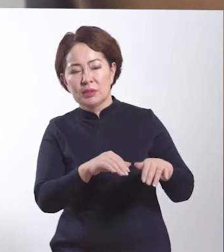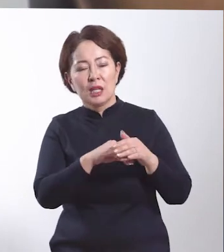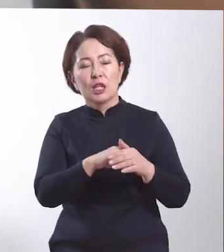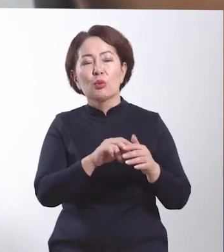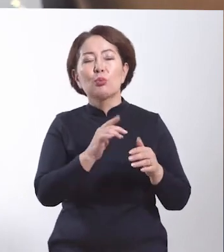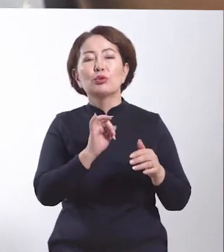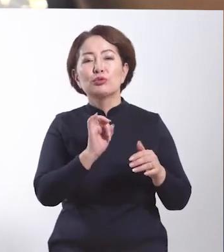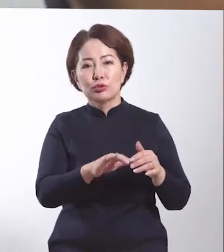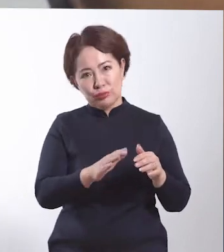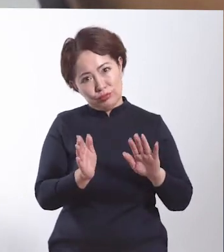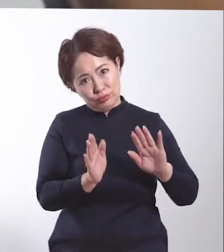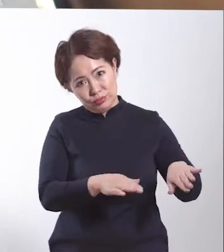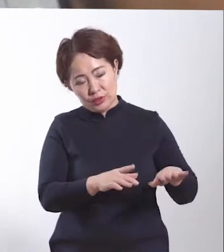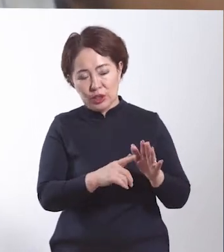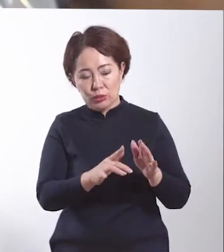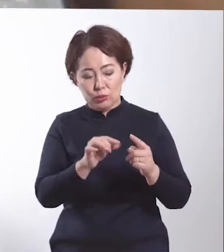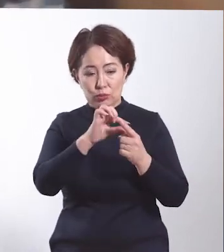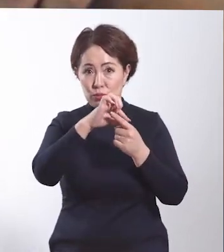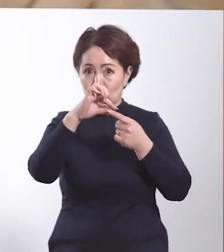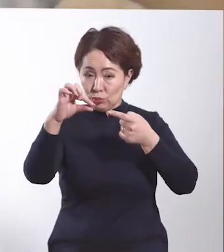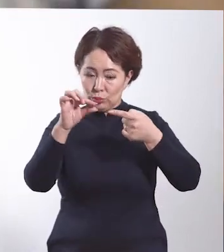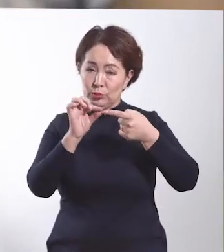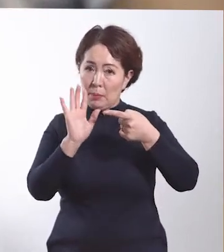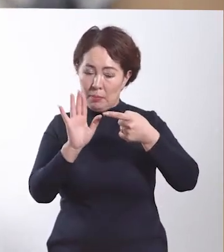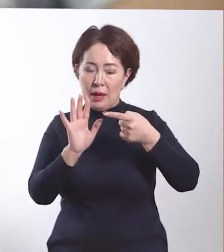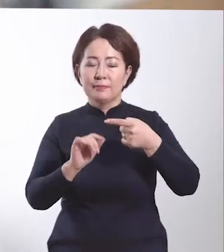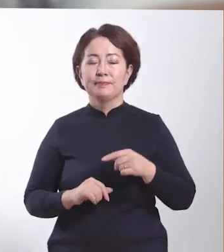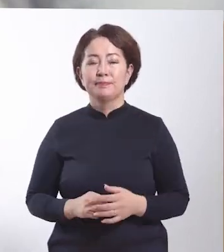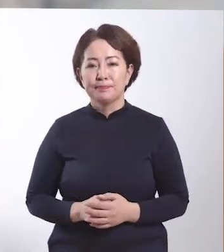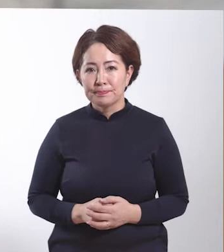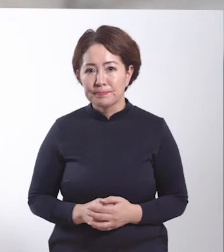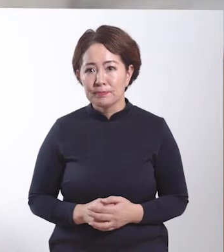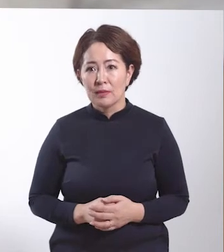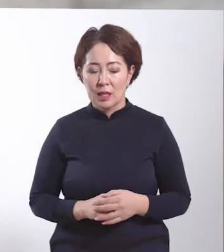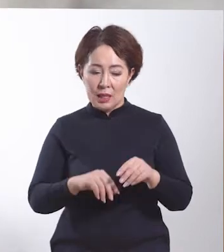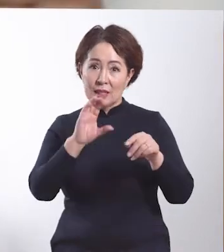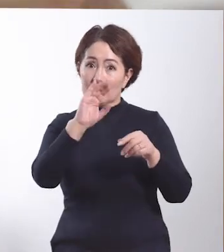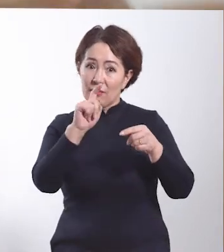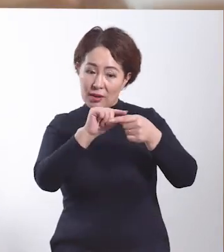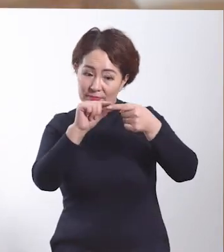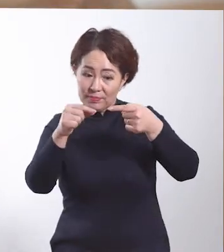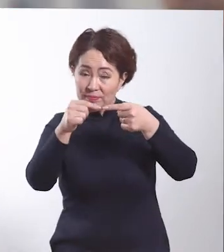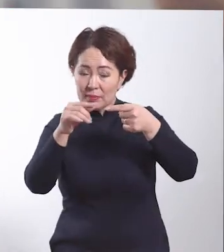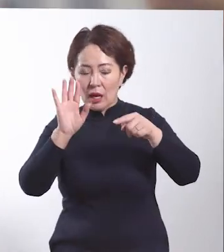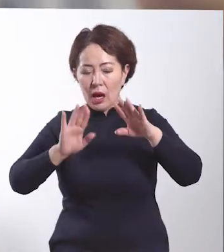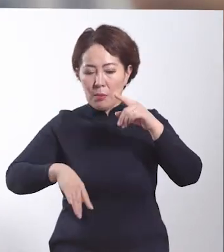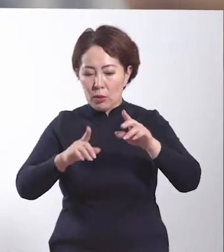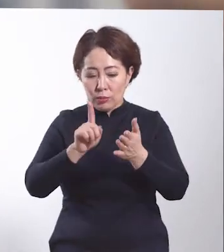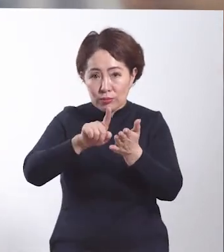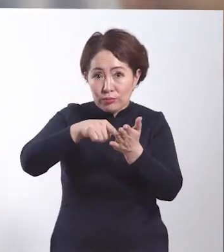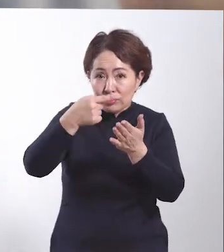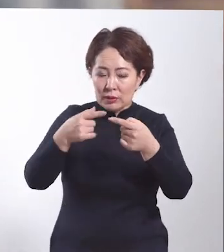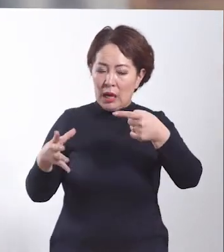ууттай зүйл нь хадгалах бодис бөгөөд шинжилгээ хийхэд хэрэг болохгүй тул шууд хаяж болно. Шинжилгээний